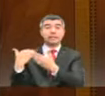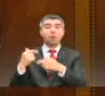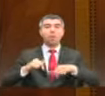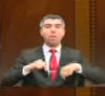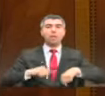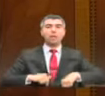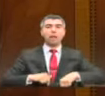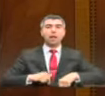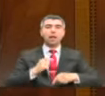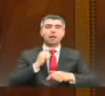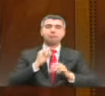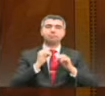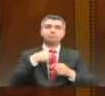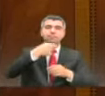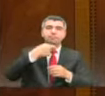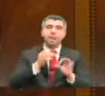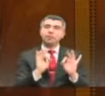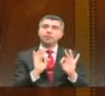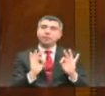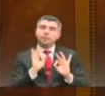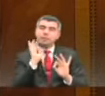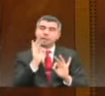الوزارات والمؤسسات العمومية